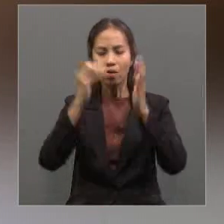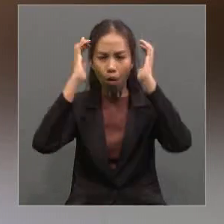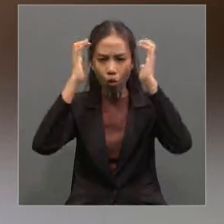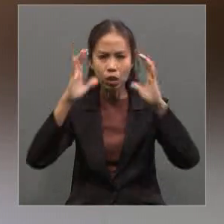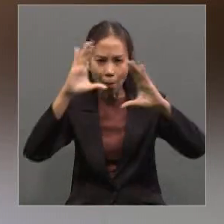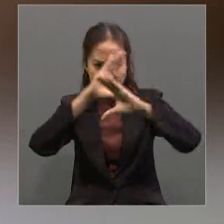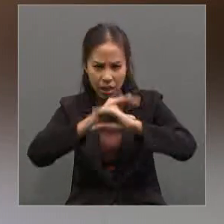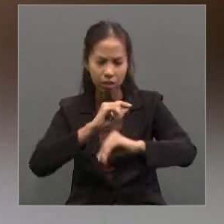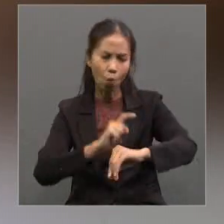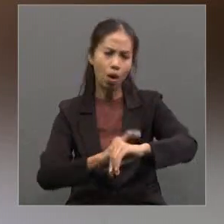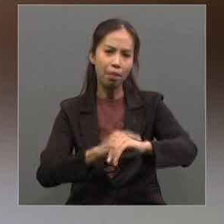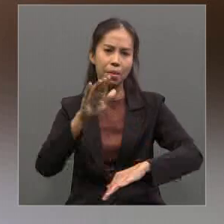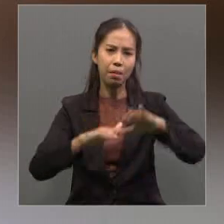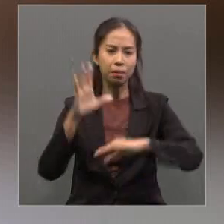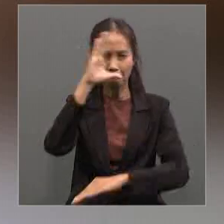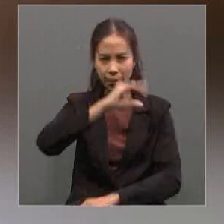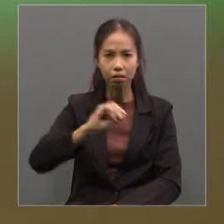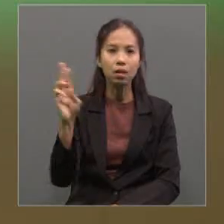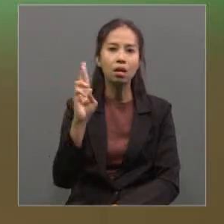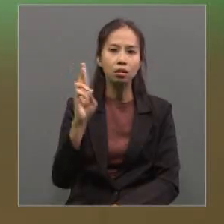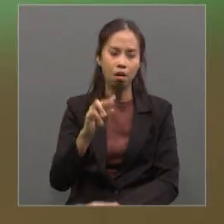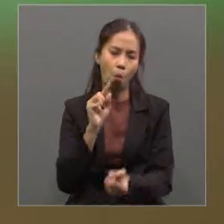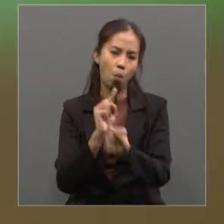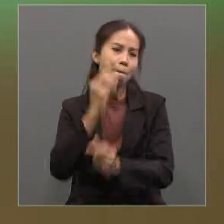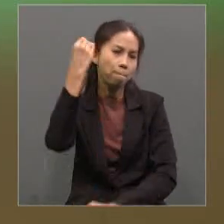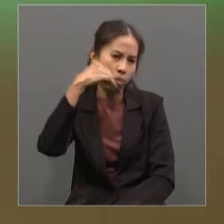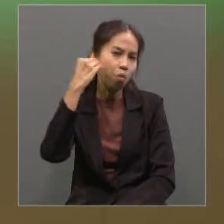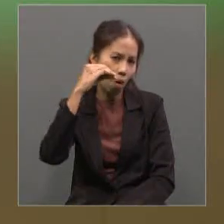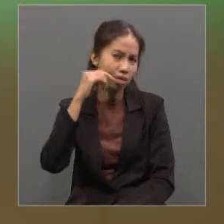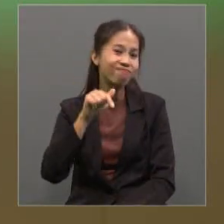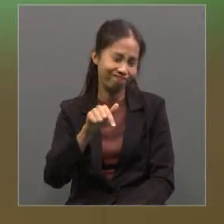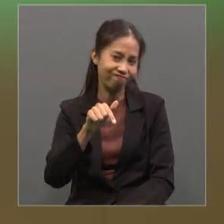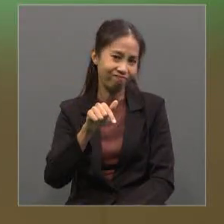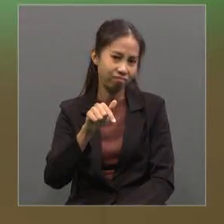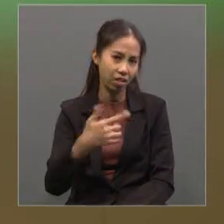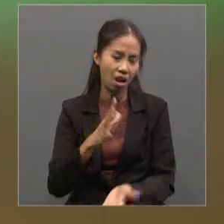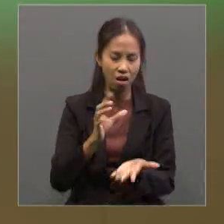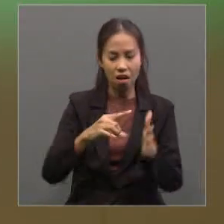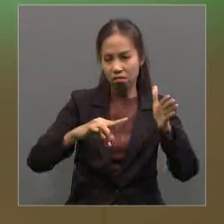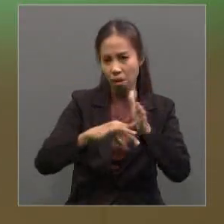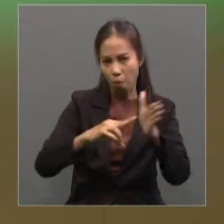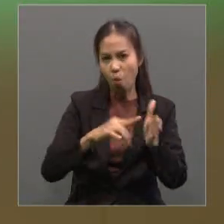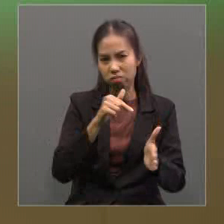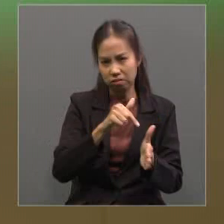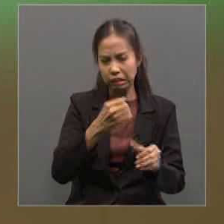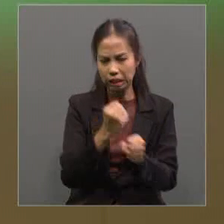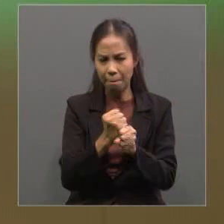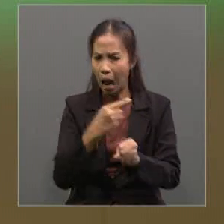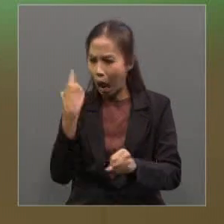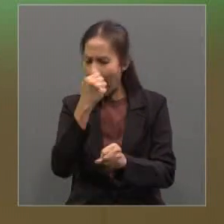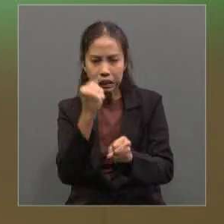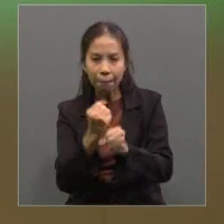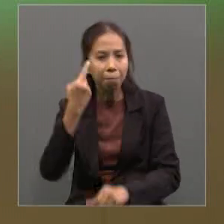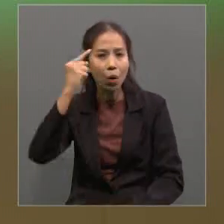ช่วงเกิดเหตุเนี่ยเวลาประมาณเที่ยงคืนให้ระมัดระวังจะเจอเหตุการณ์คือวางตะปูประมาณ1นิ้วครึ่งนะซึ่งผู้กระทำเนี่ยไม่ทราบว่าเป็น